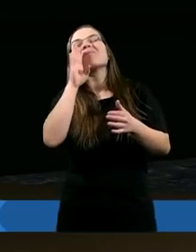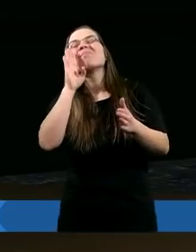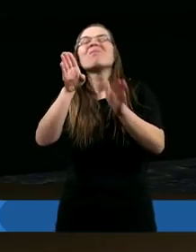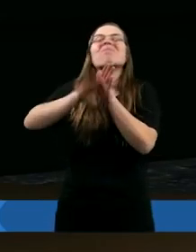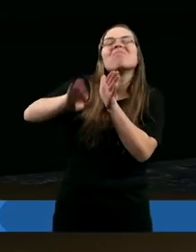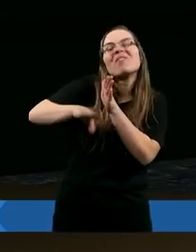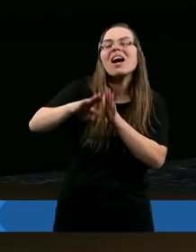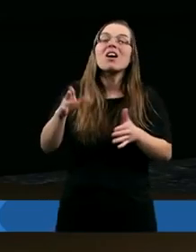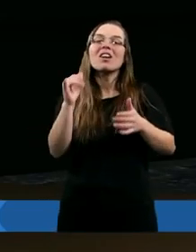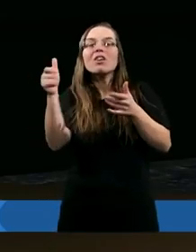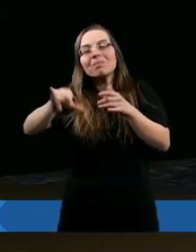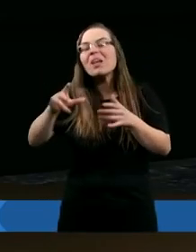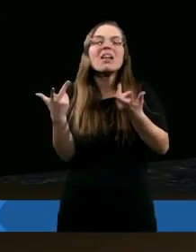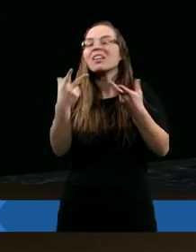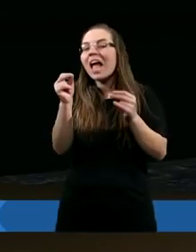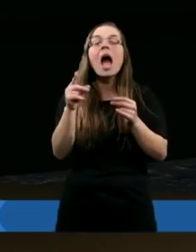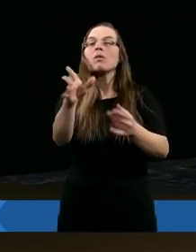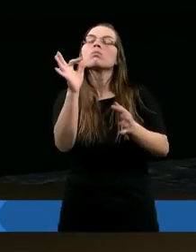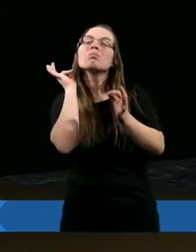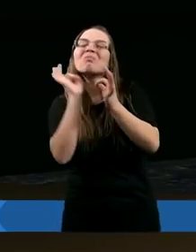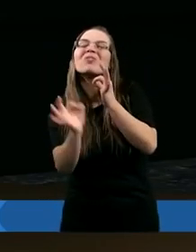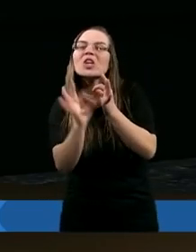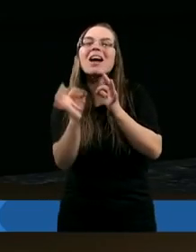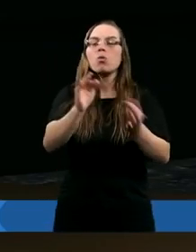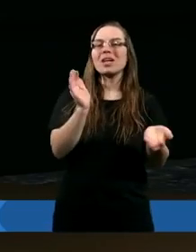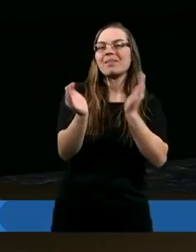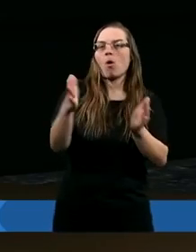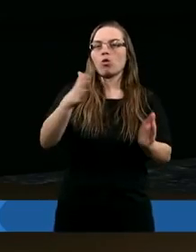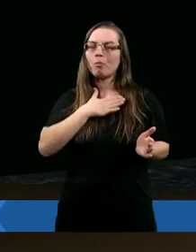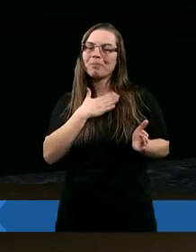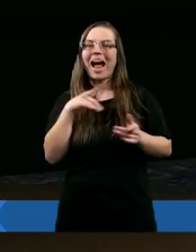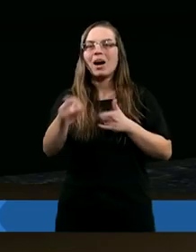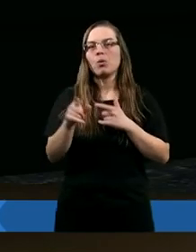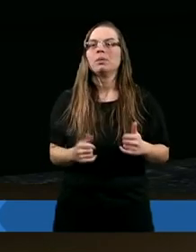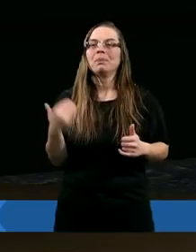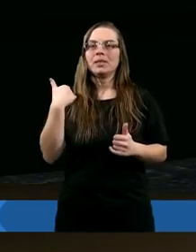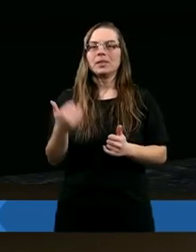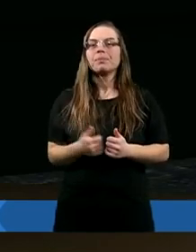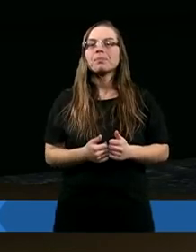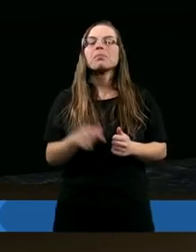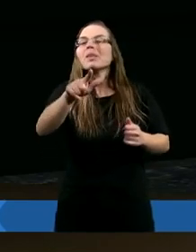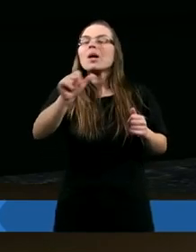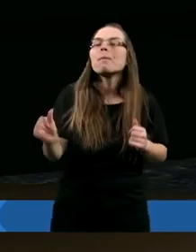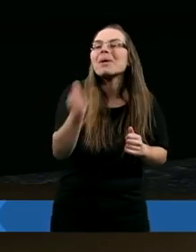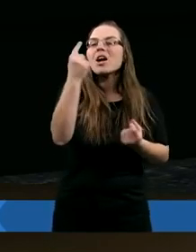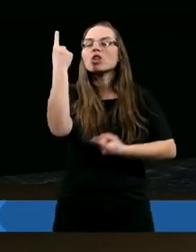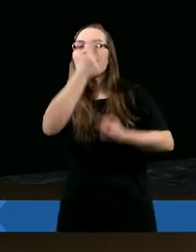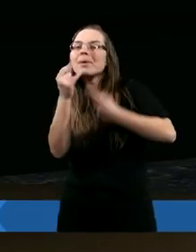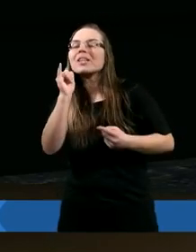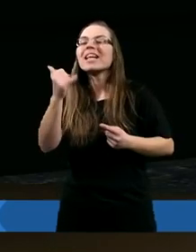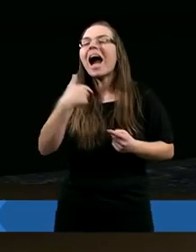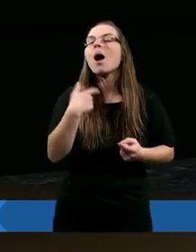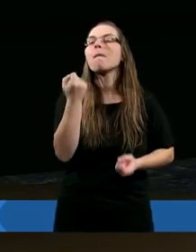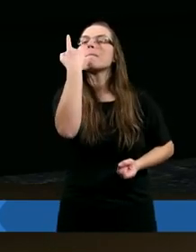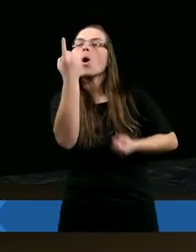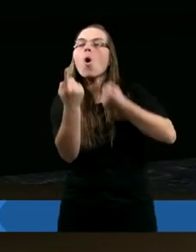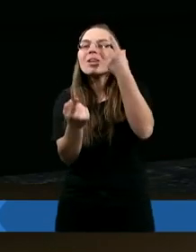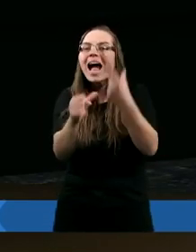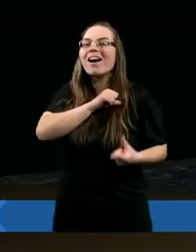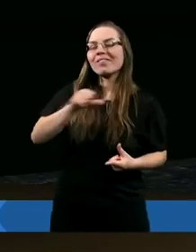pospolite, tylko służące celom szczególnym. A więc pierwsza myśl, jaka mi się